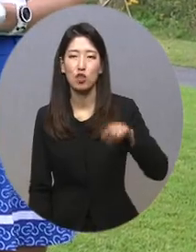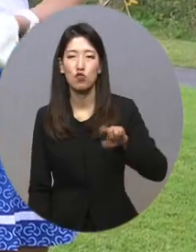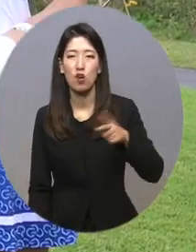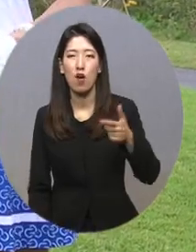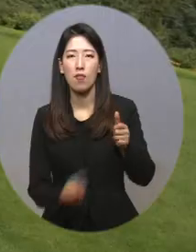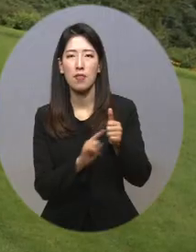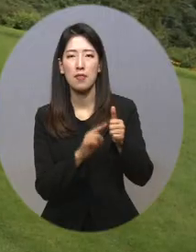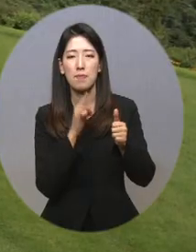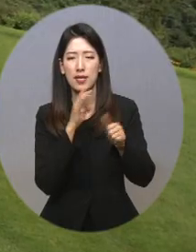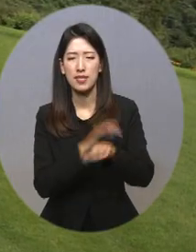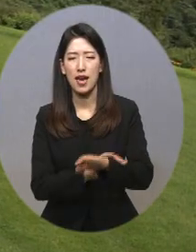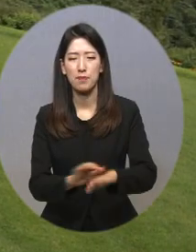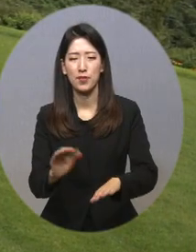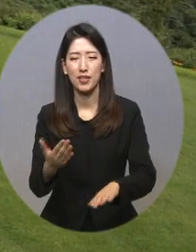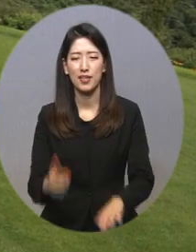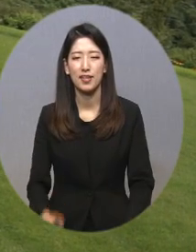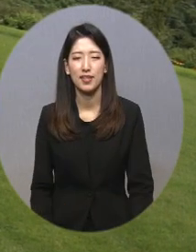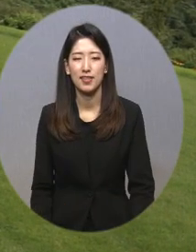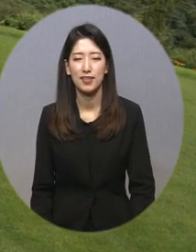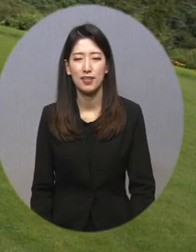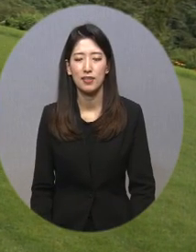감사합니다.